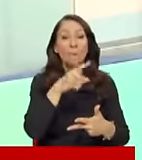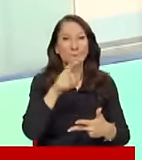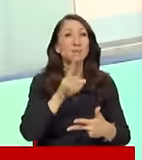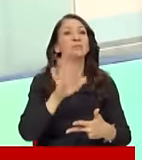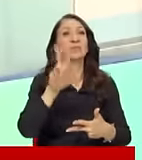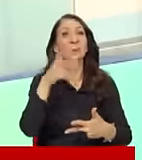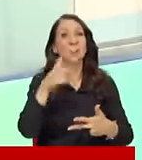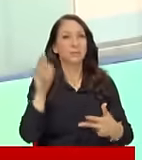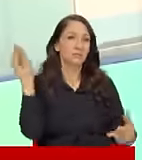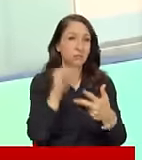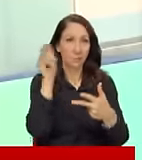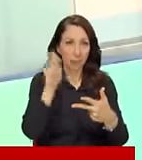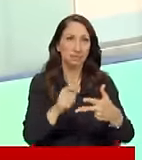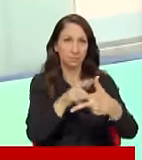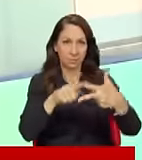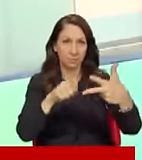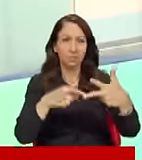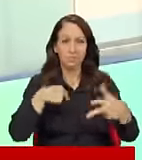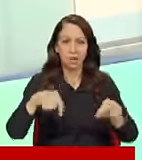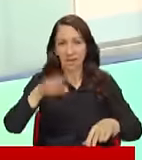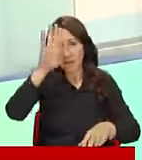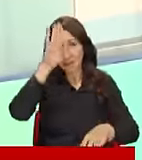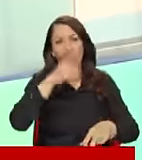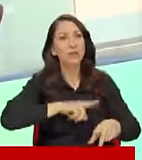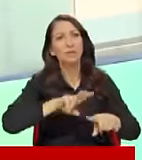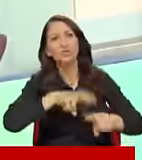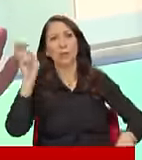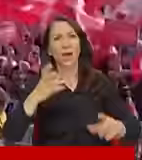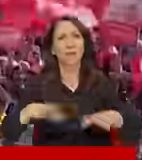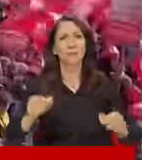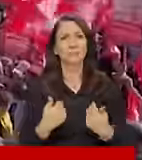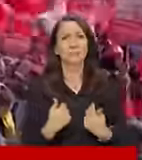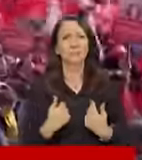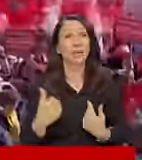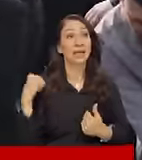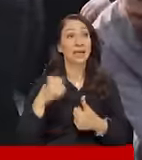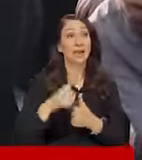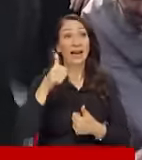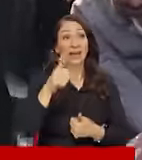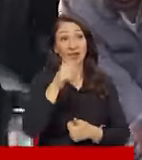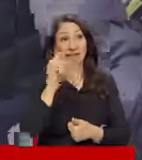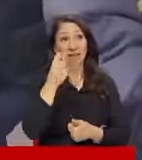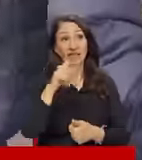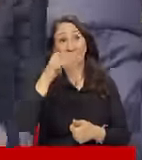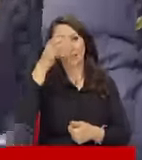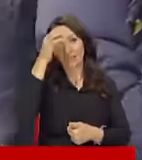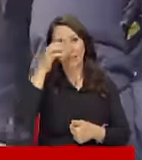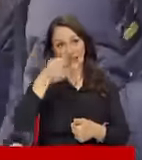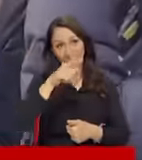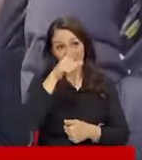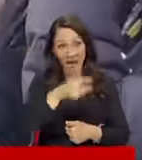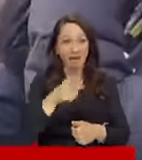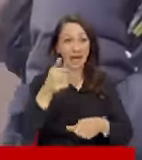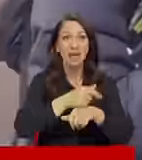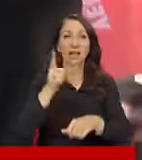liraya çıkardığını ilan etsin. Biz bugün İstanbul adayımızı çekmeye hazırız. Yeniden Refah Partisi lideri Fatih Erbakan